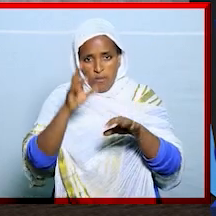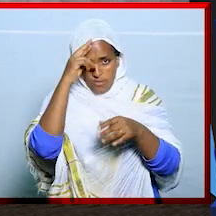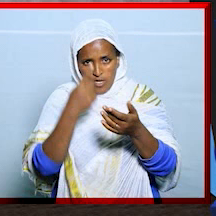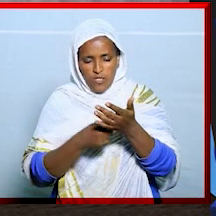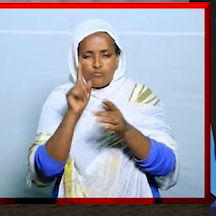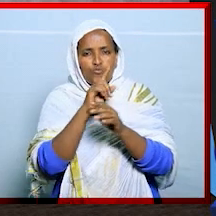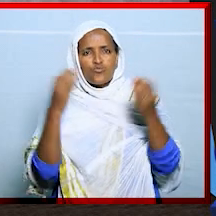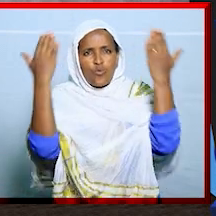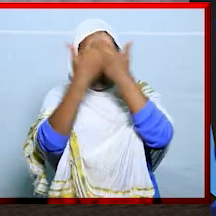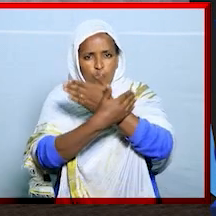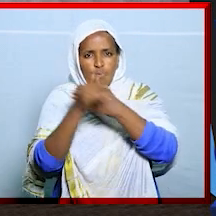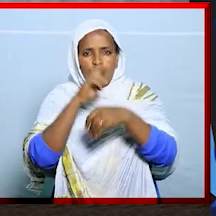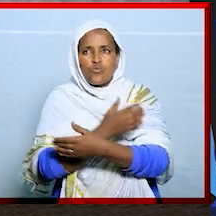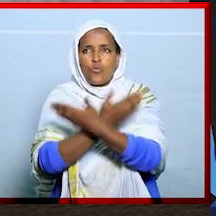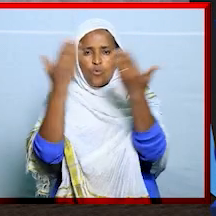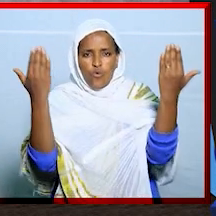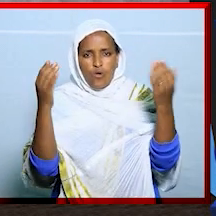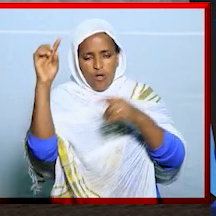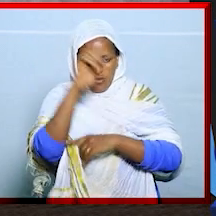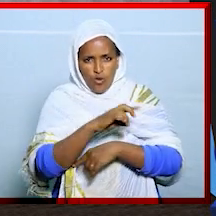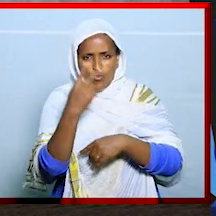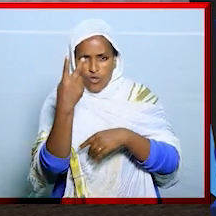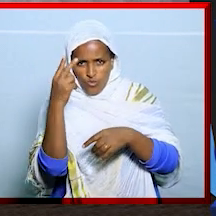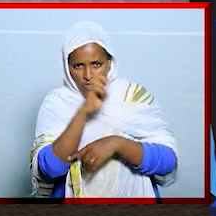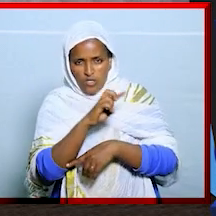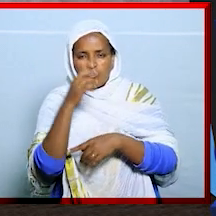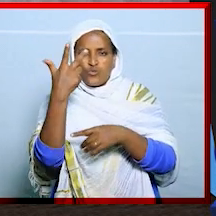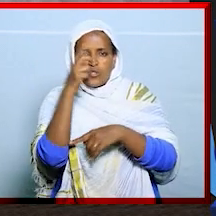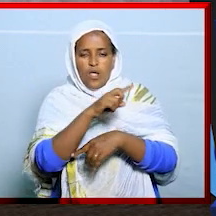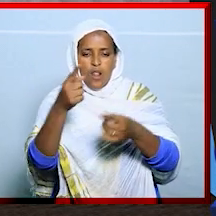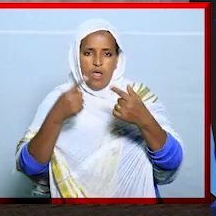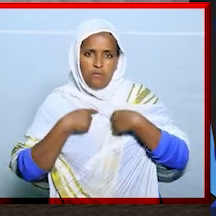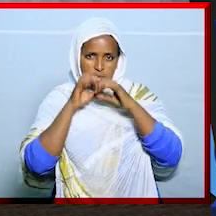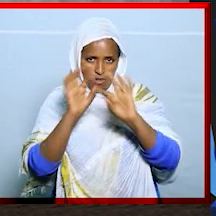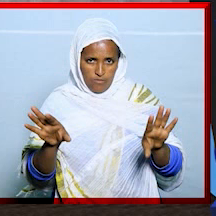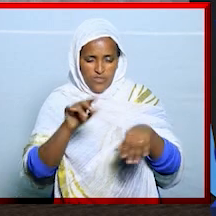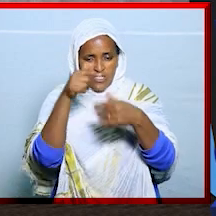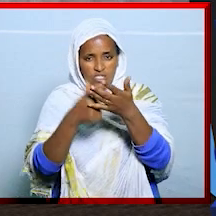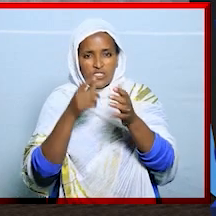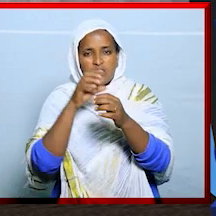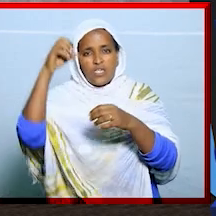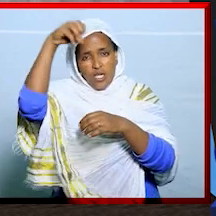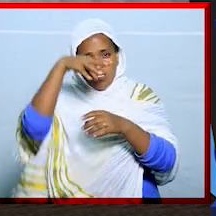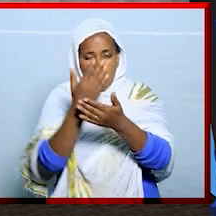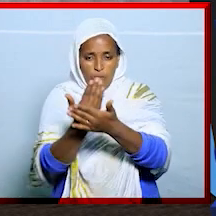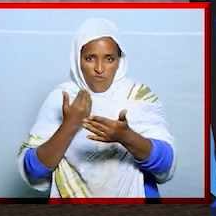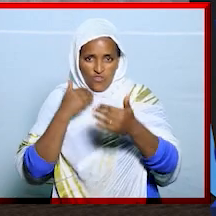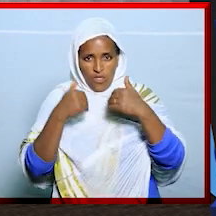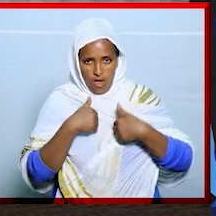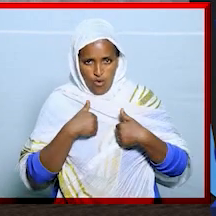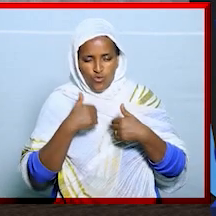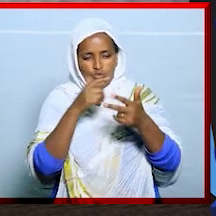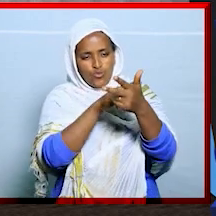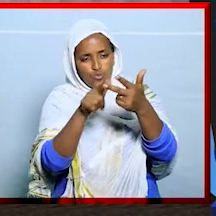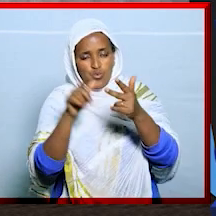ፀሐይ ስላልነበረች ምኑ መሽቶ ምኑ ሲነጋ አንዱ ቀን ሁለቱ ቀን ሶስቱ ቀን እንደተፈጠረ አይነግረንም። ስለዚህ ከፀሐይ መፈጠር